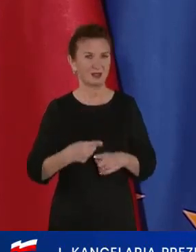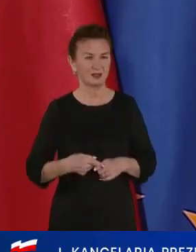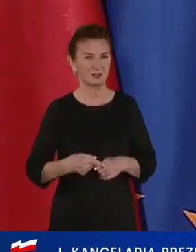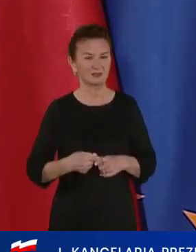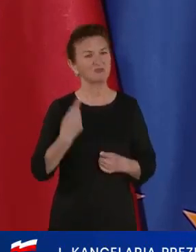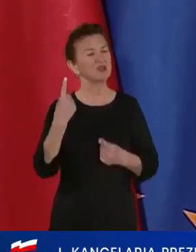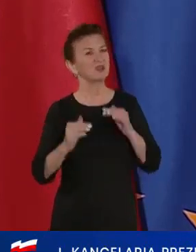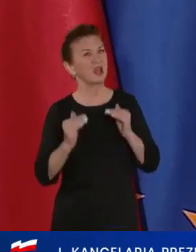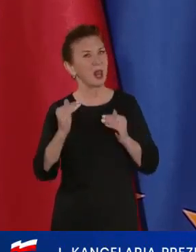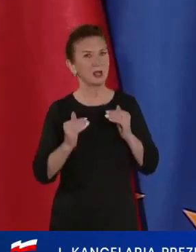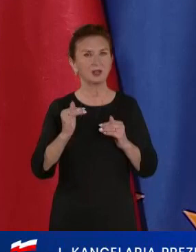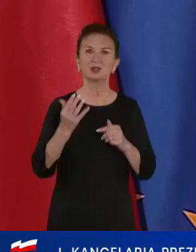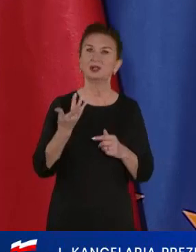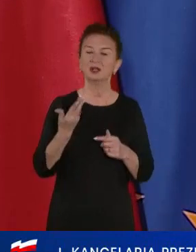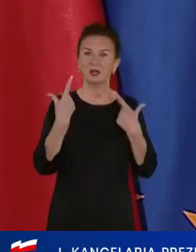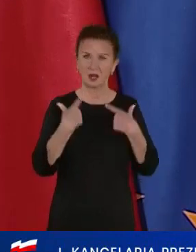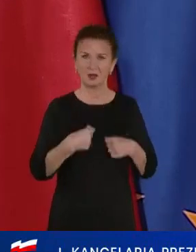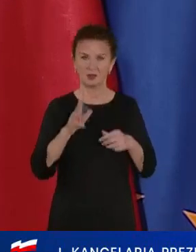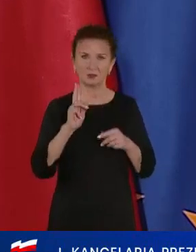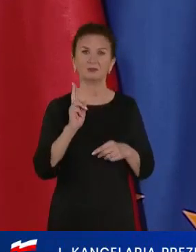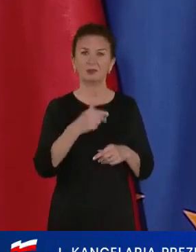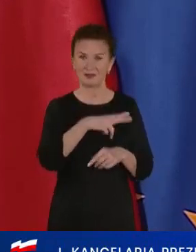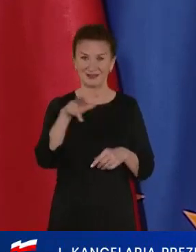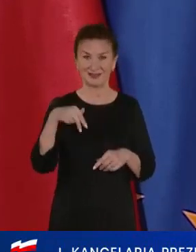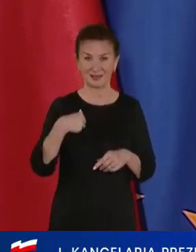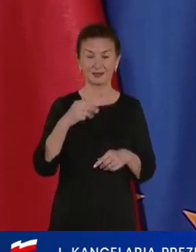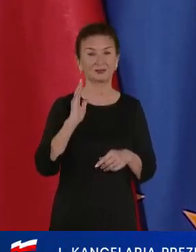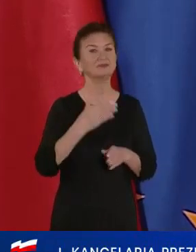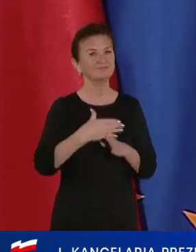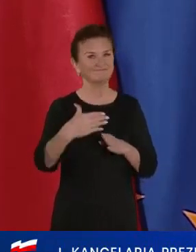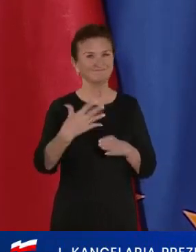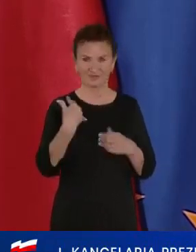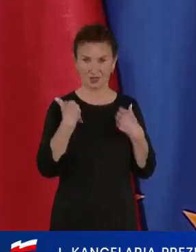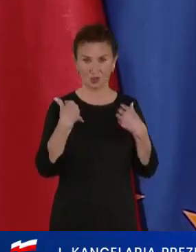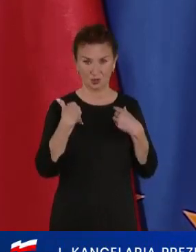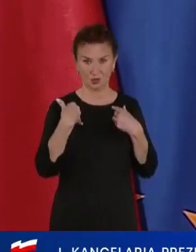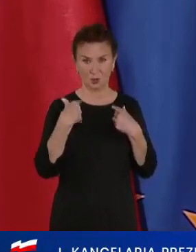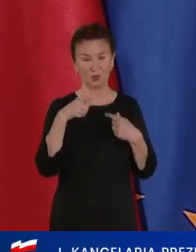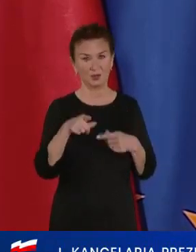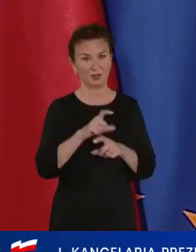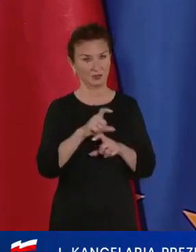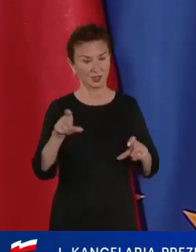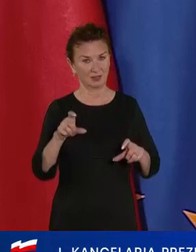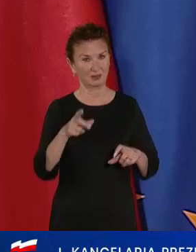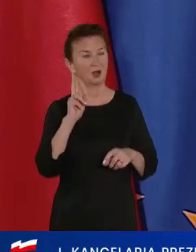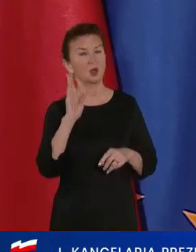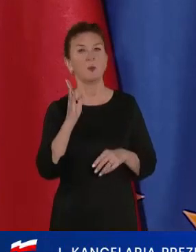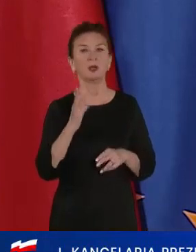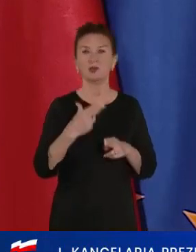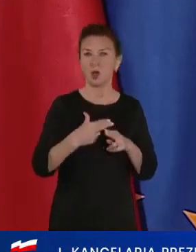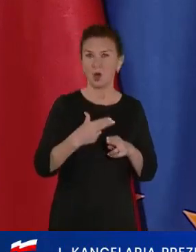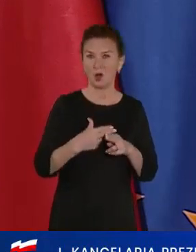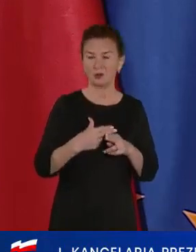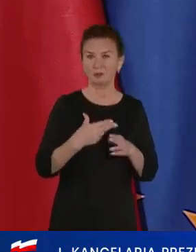ilu z nas przeżyje ten trudny czas, ilu z nas uniknie uszczerbków na zdrowiu,